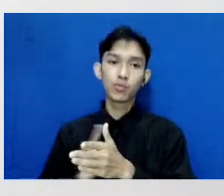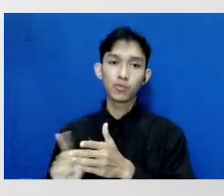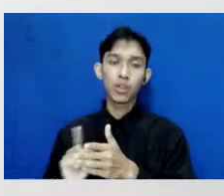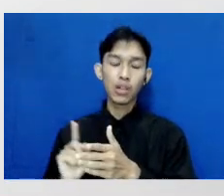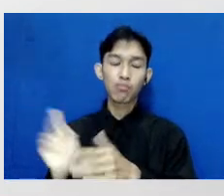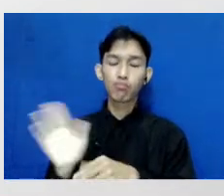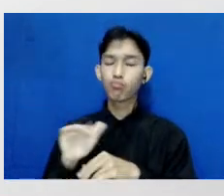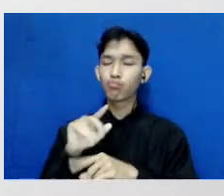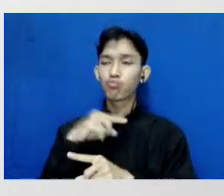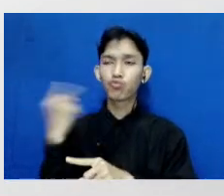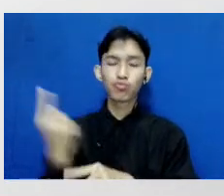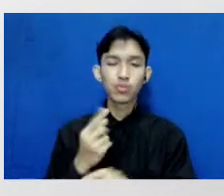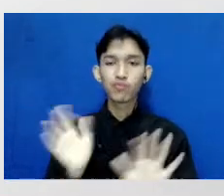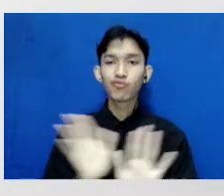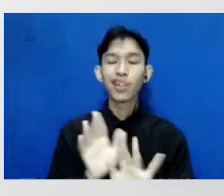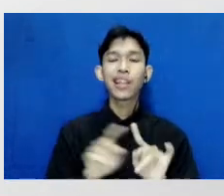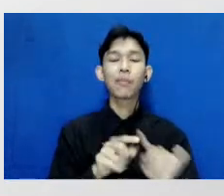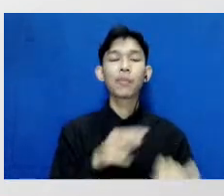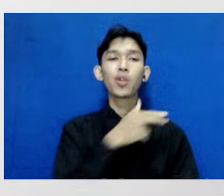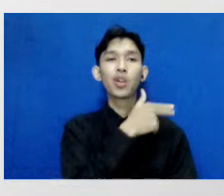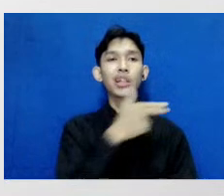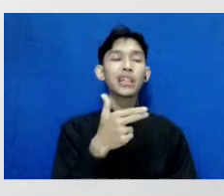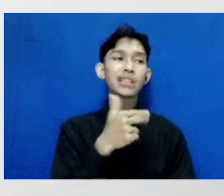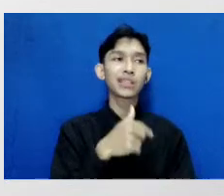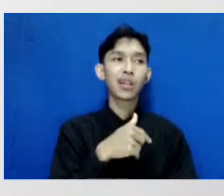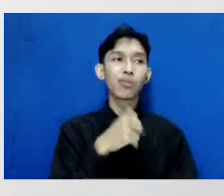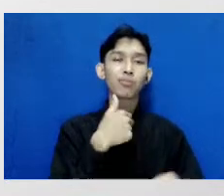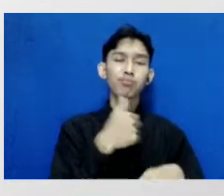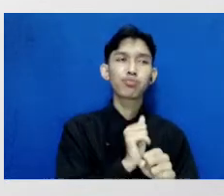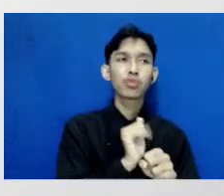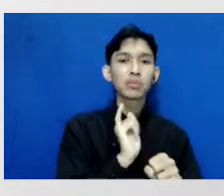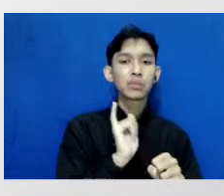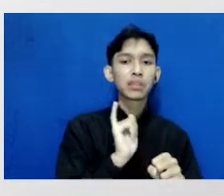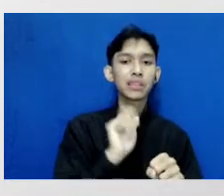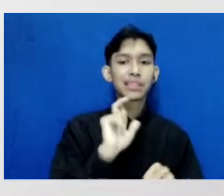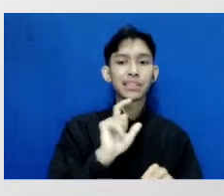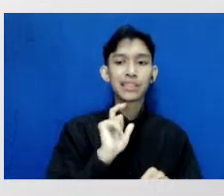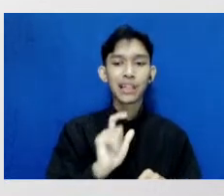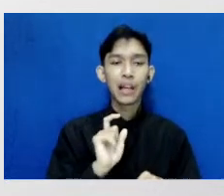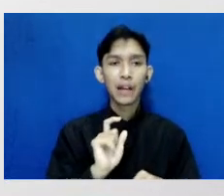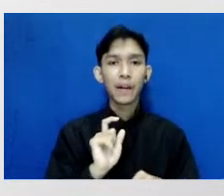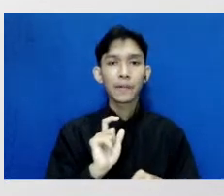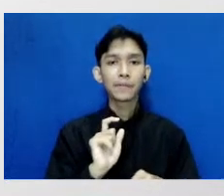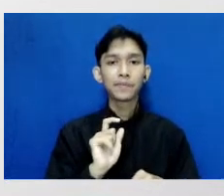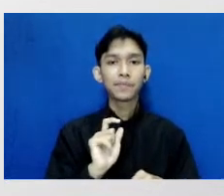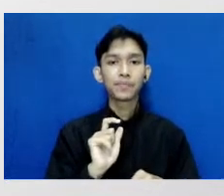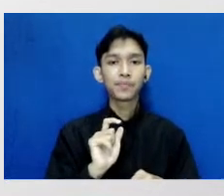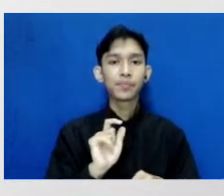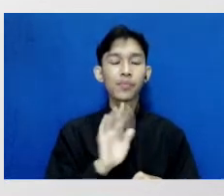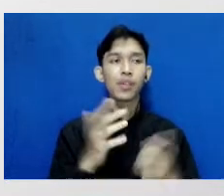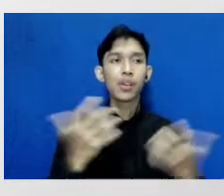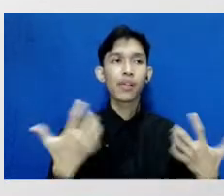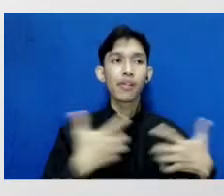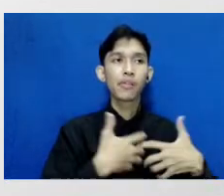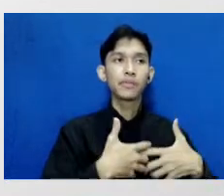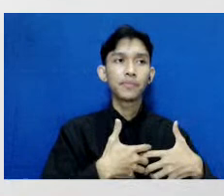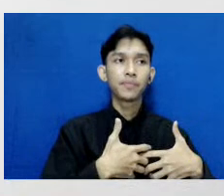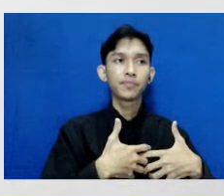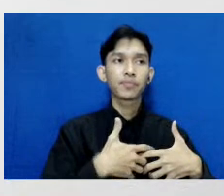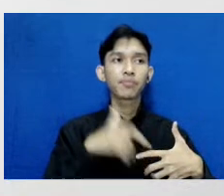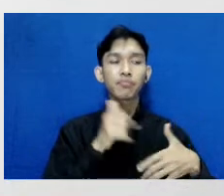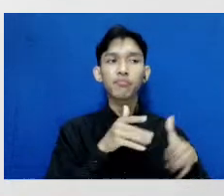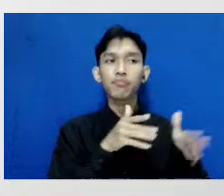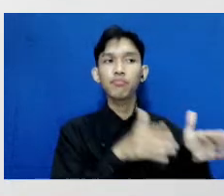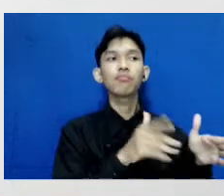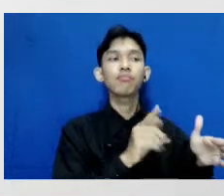publik. Indonesia berusaha untuk membuat equal treatment. Prinsip legal basis itu diterapkan juga baik di sektor privat